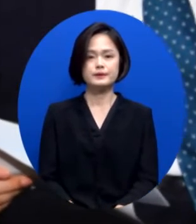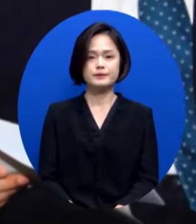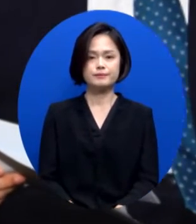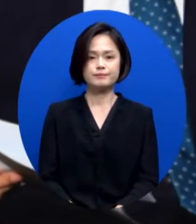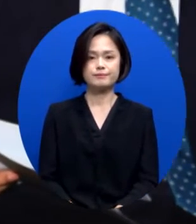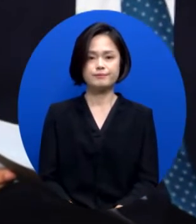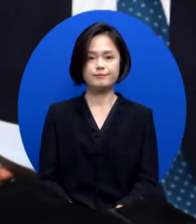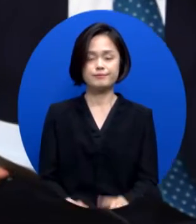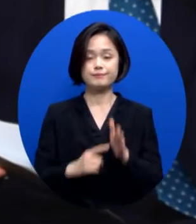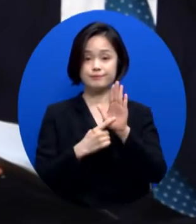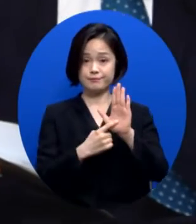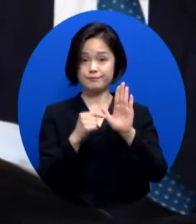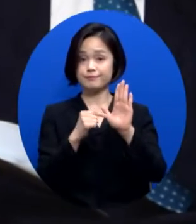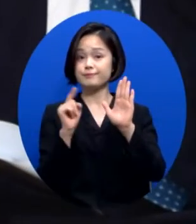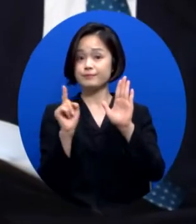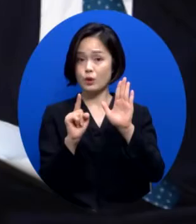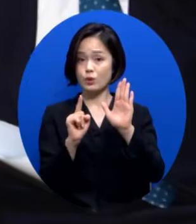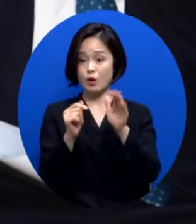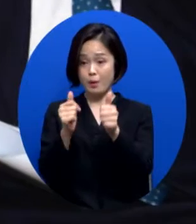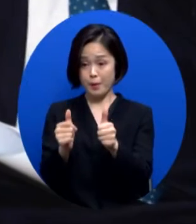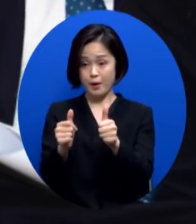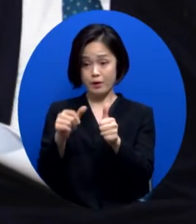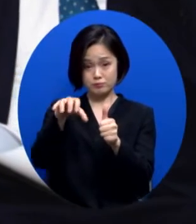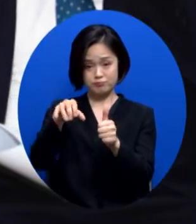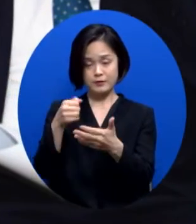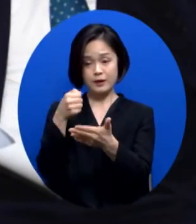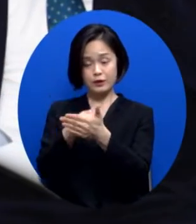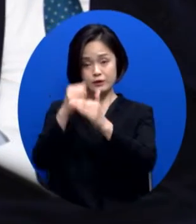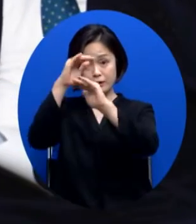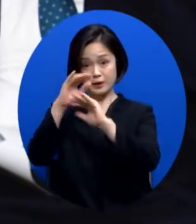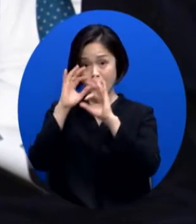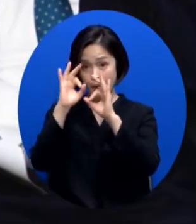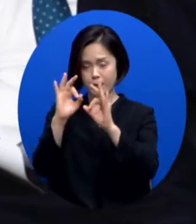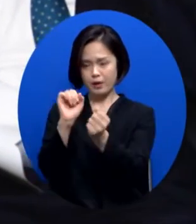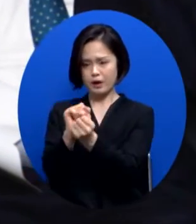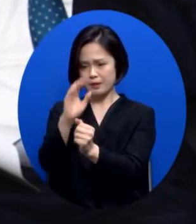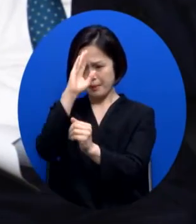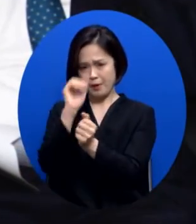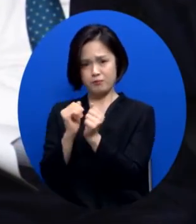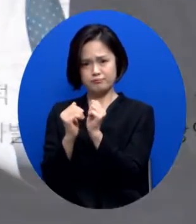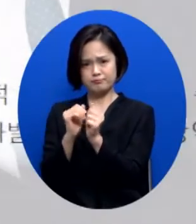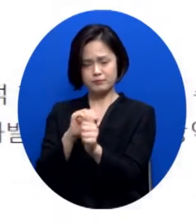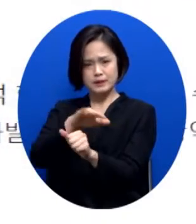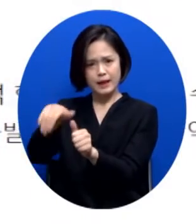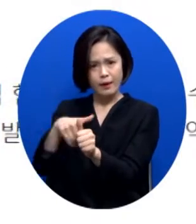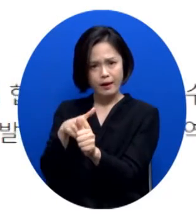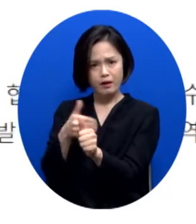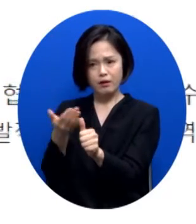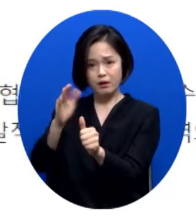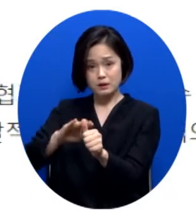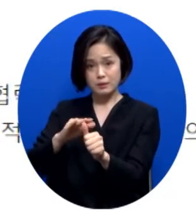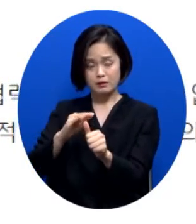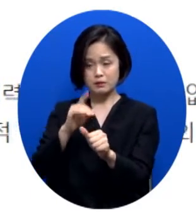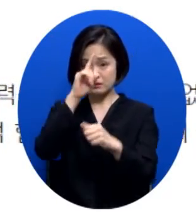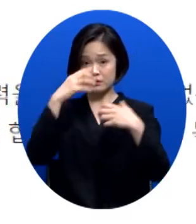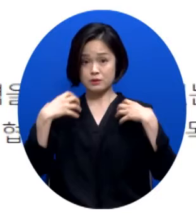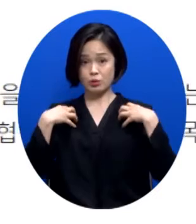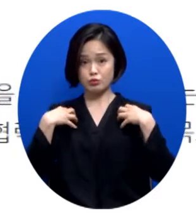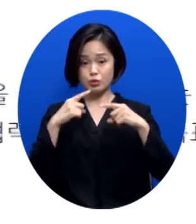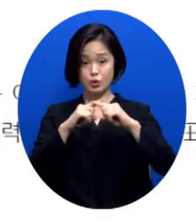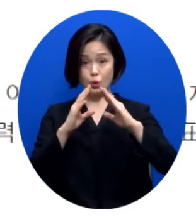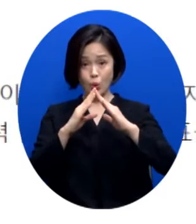한기총은 논평에서 법원의 결정은 감염병 상황에도 불구하고 정부가 민간 시설에 과도 하기 의